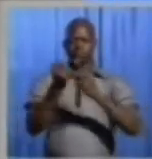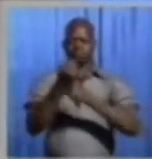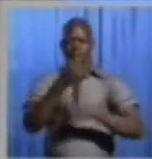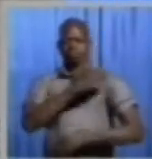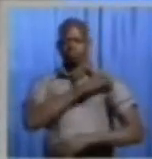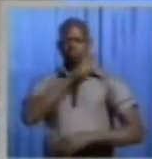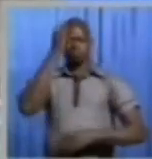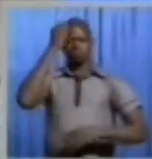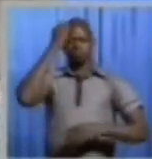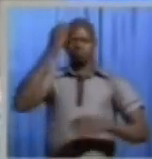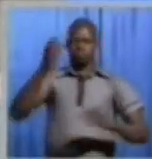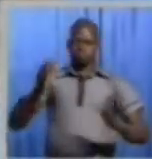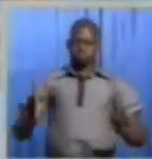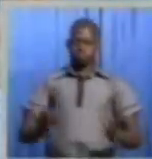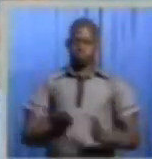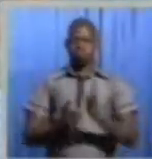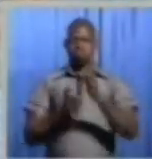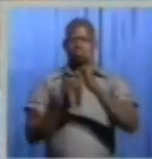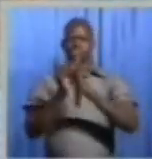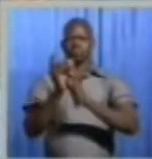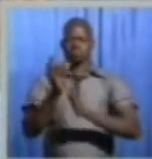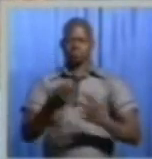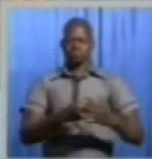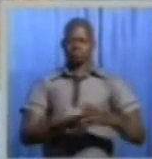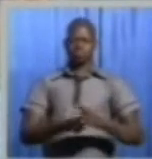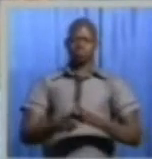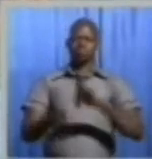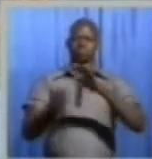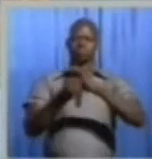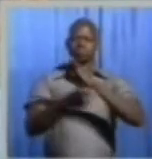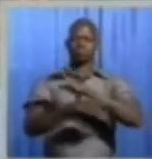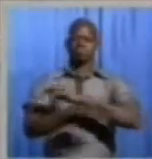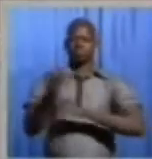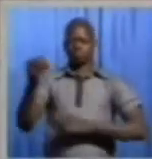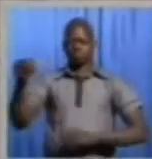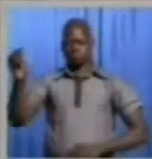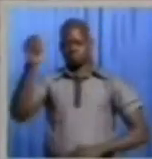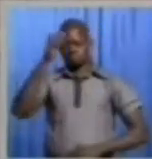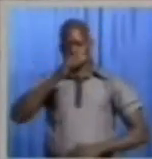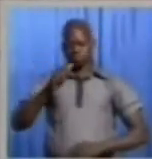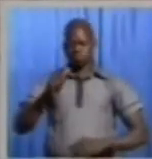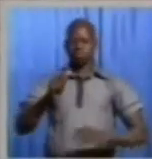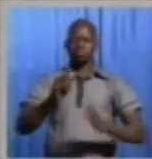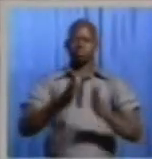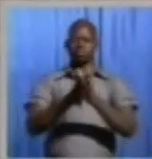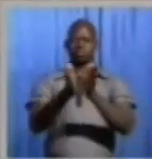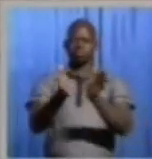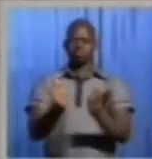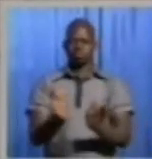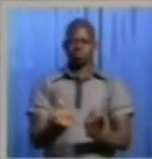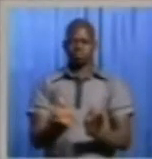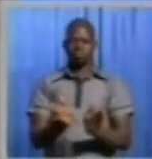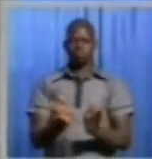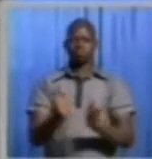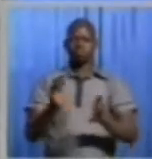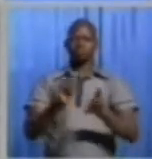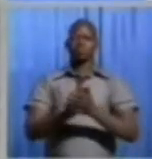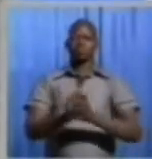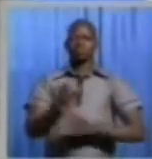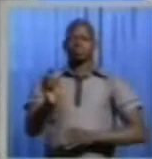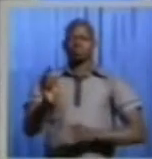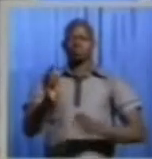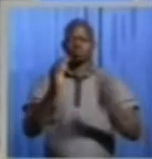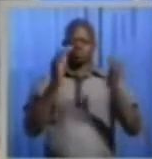salue la dynamique de développement amorcée dans la sous-région ouest-africaine et en Afrique de façon générale. C'est un signal